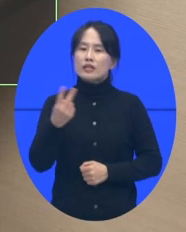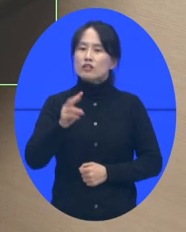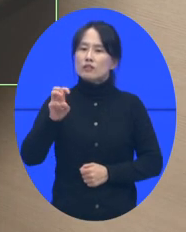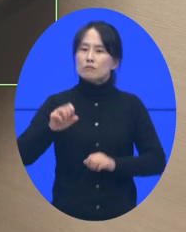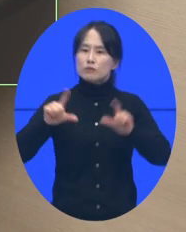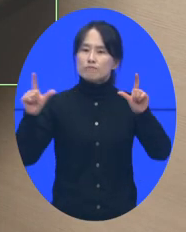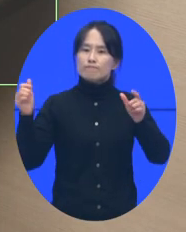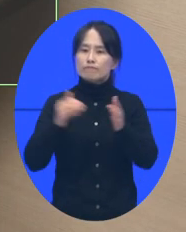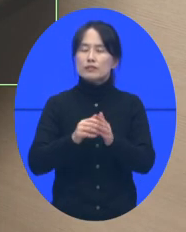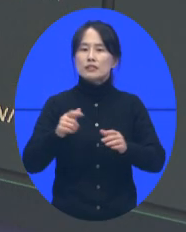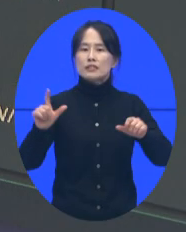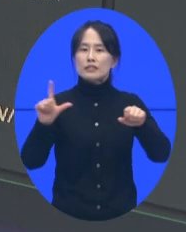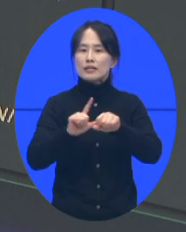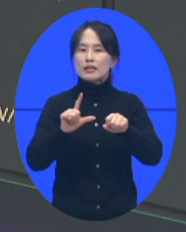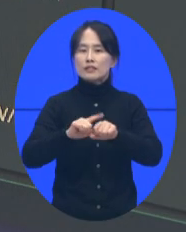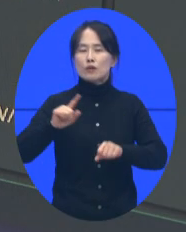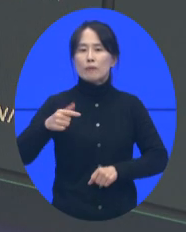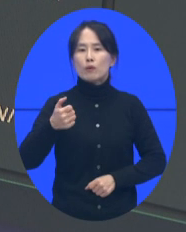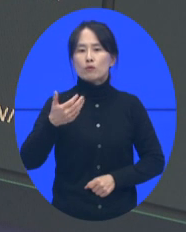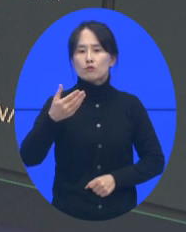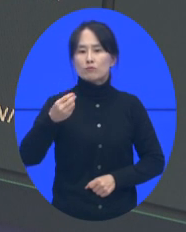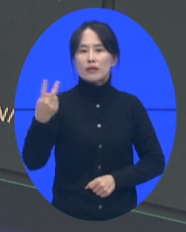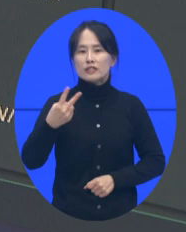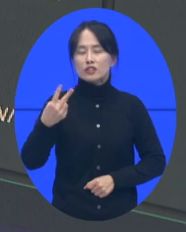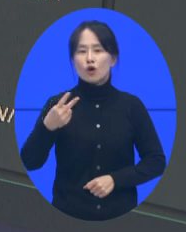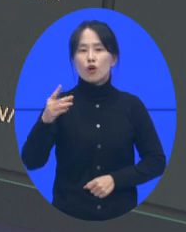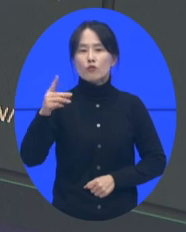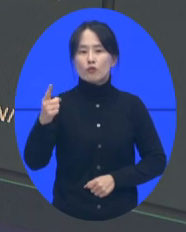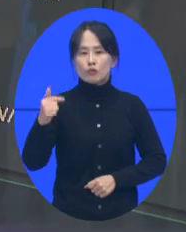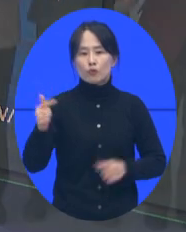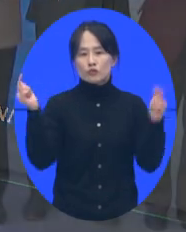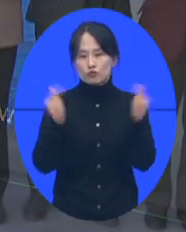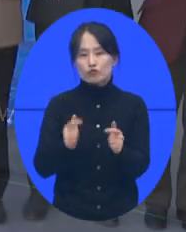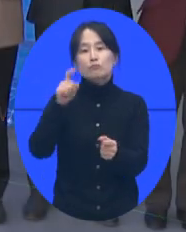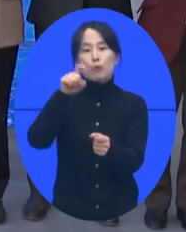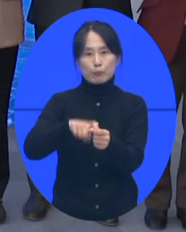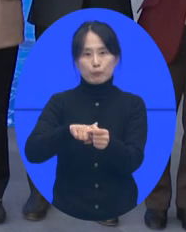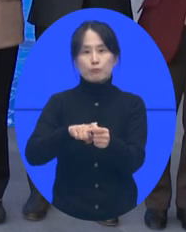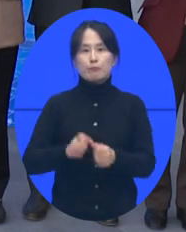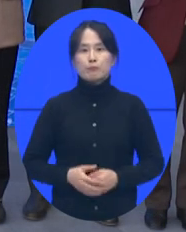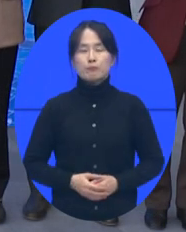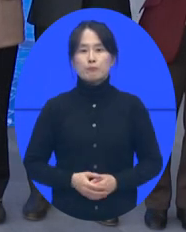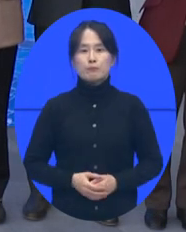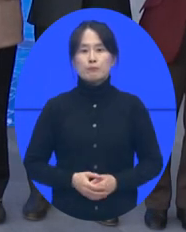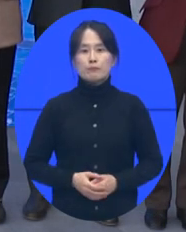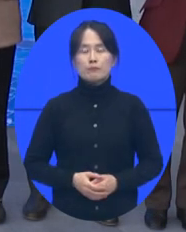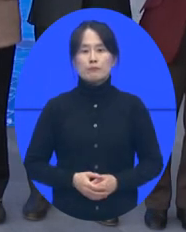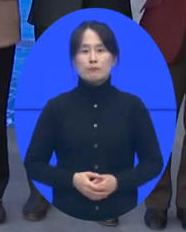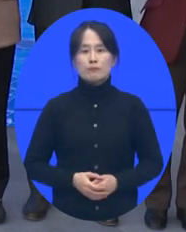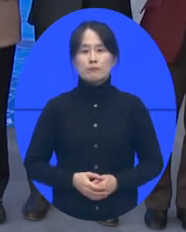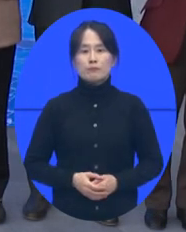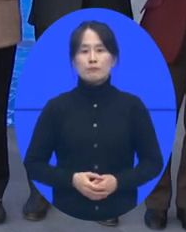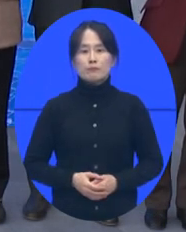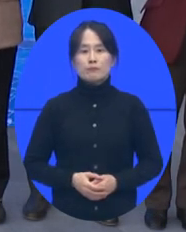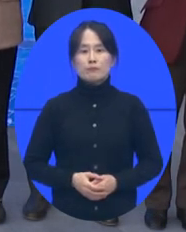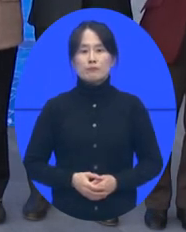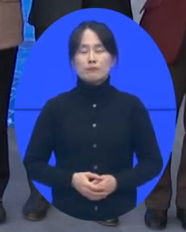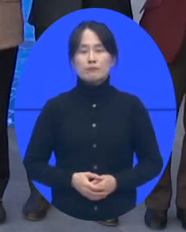2030년까지 온실가스 약 159만 2천 톤을 감축할 계획입니다. GTV 뉴스 이슬비입니다.